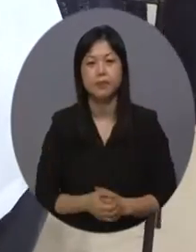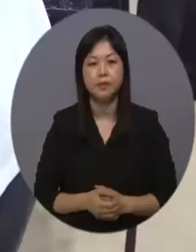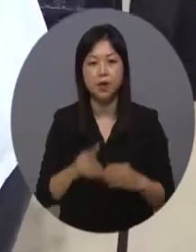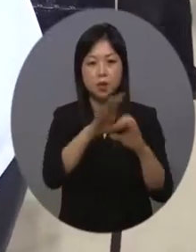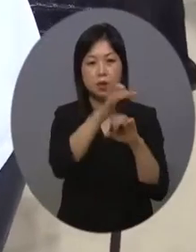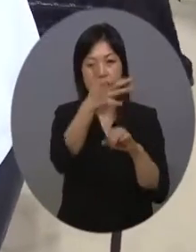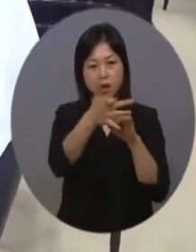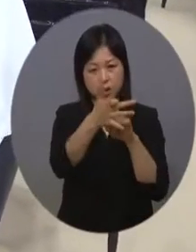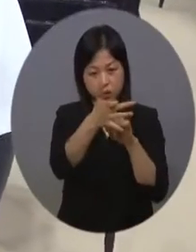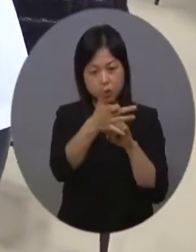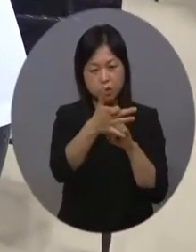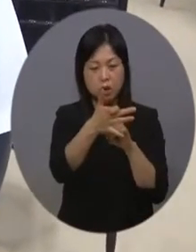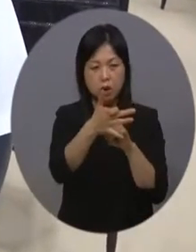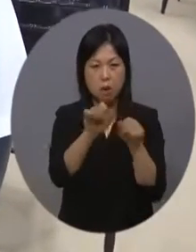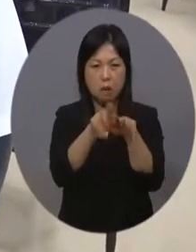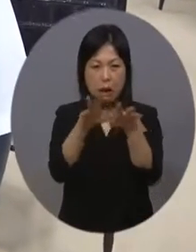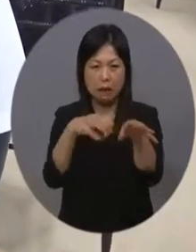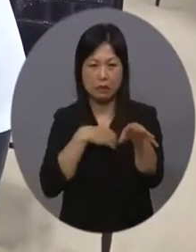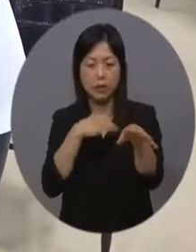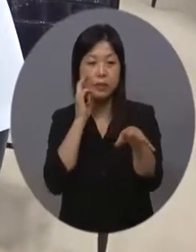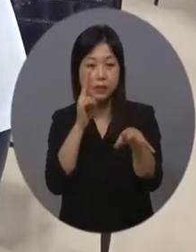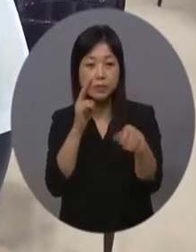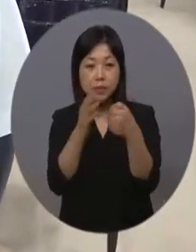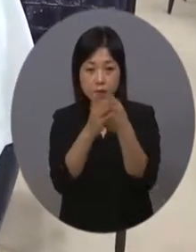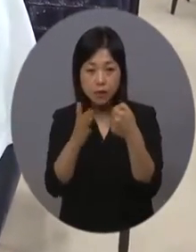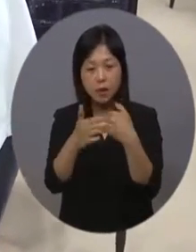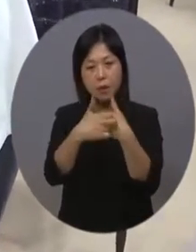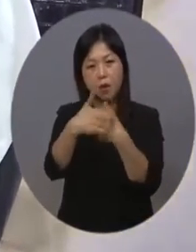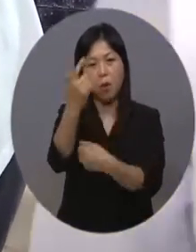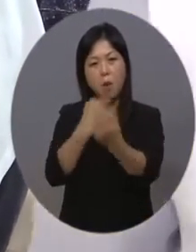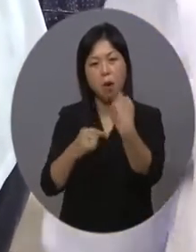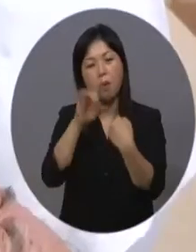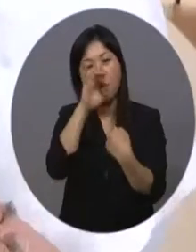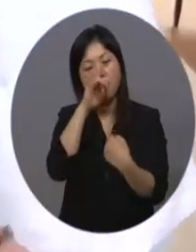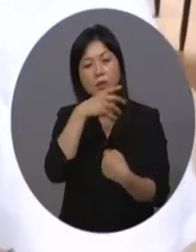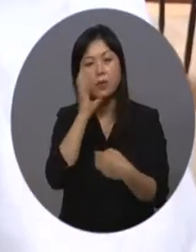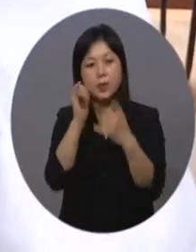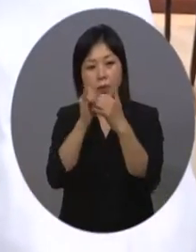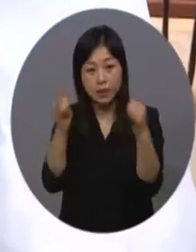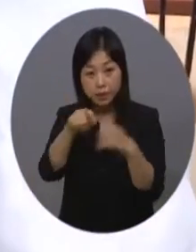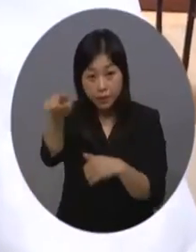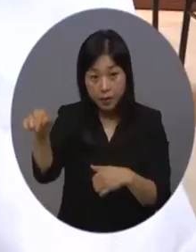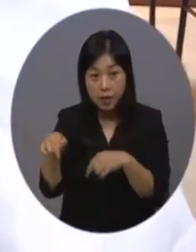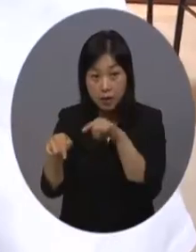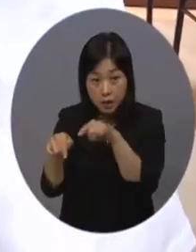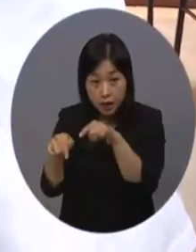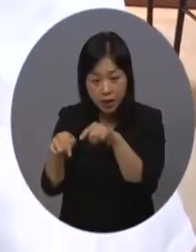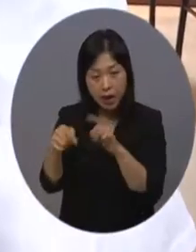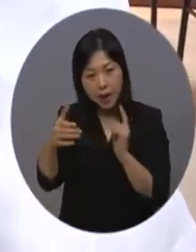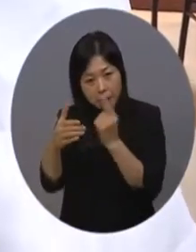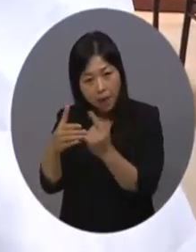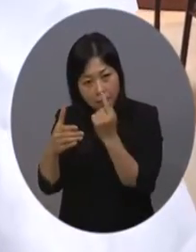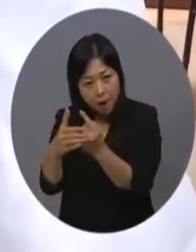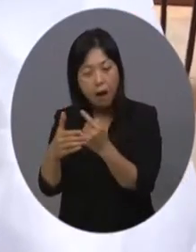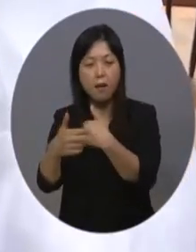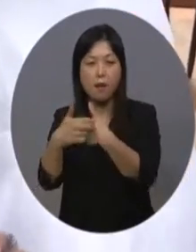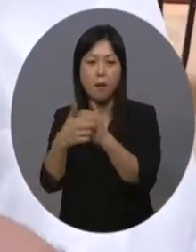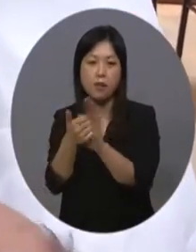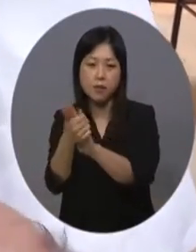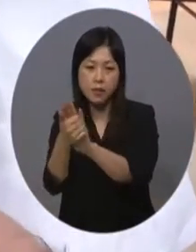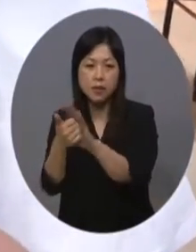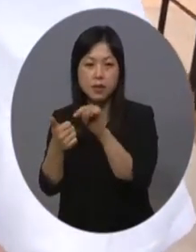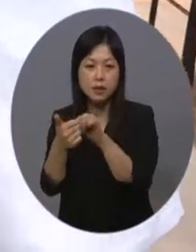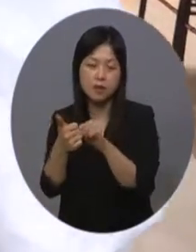코로나19 감염병의 위험까지 더해져 병원 진료에 어려움을 겪는 노인분들에게 찾아가는 1호 서비스가